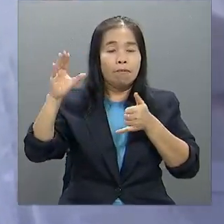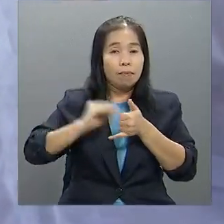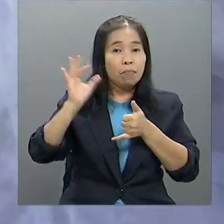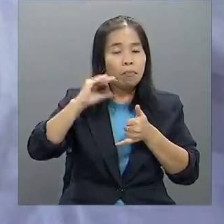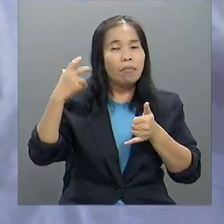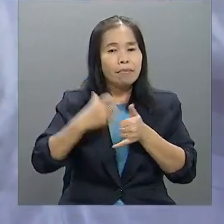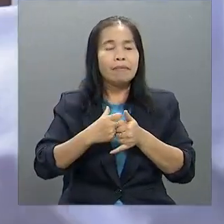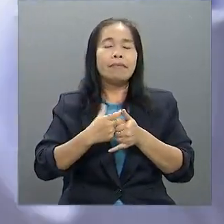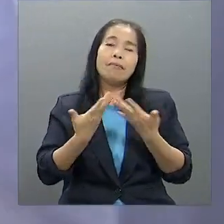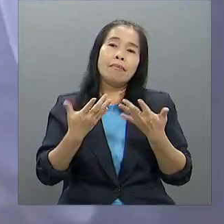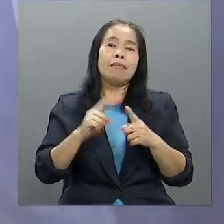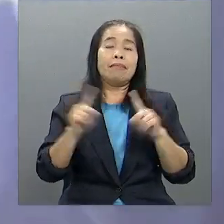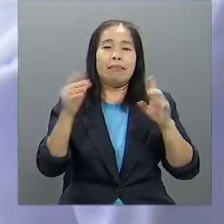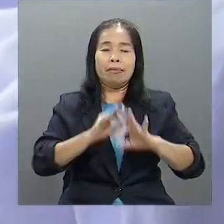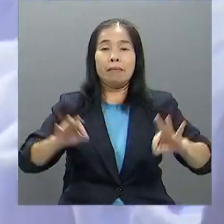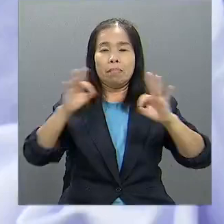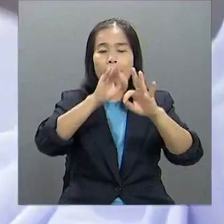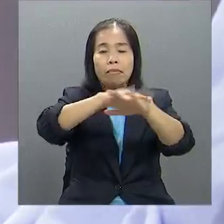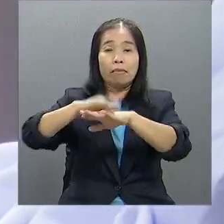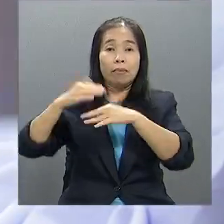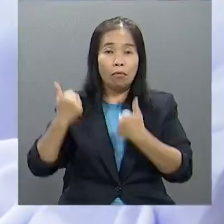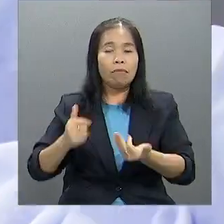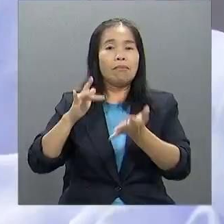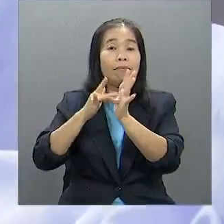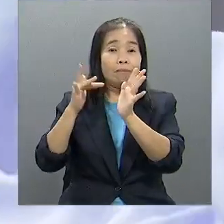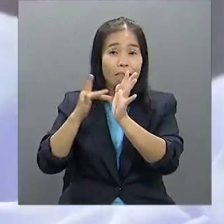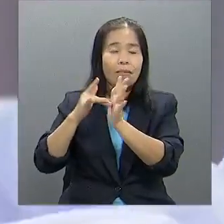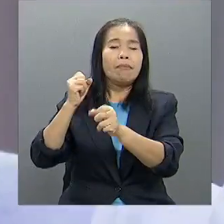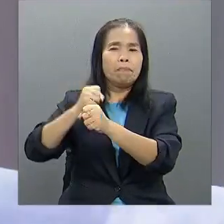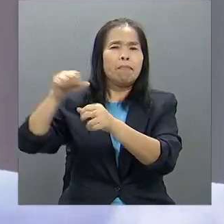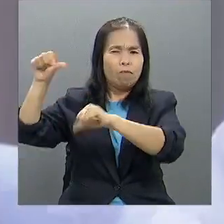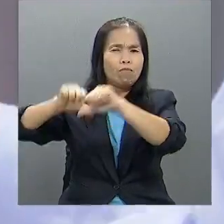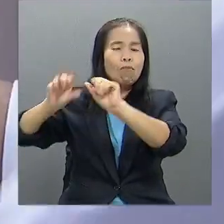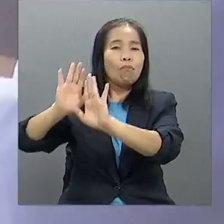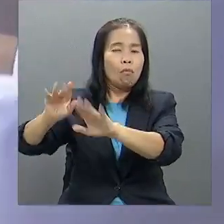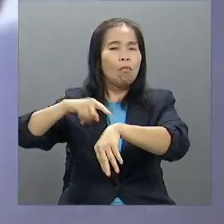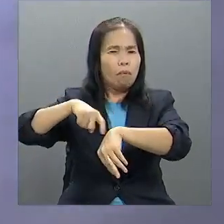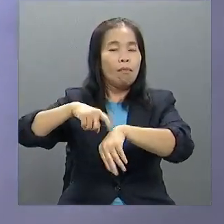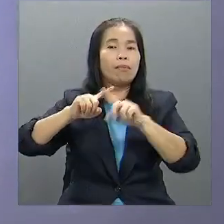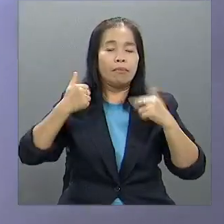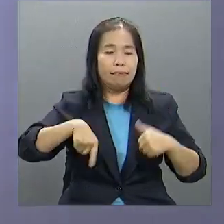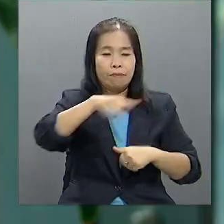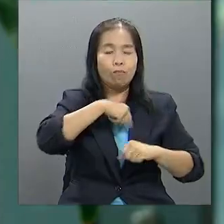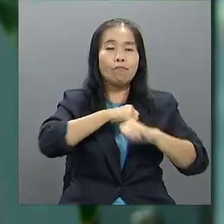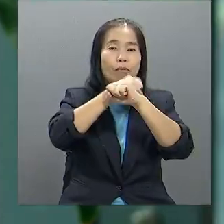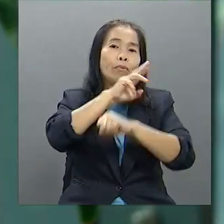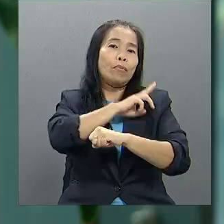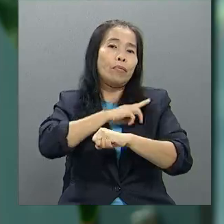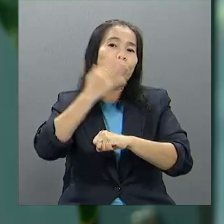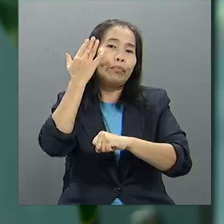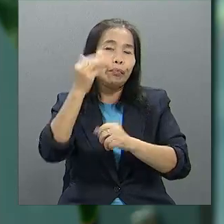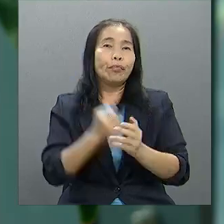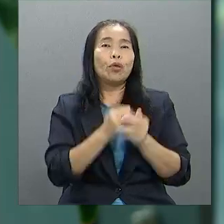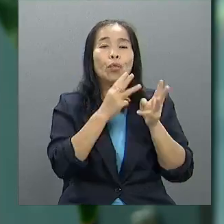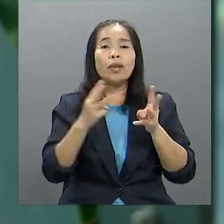ข้อ2วัคซีนกำลังวิจัยอยู่นะครับแต่ว่าอาจจะใช้เวลานิดนึงข้อ3กระบวนการรักษามีหลายวิธี